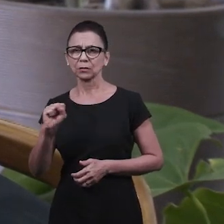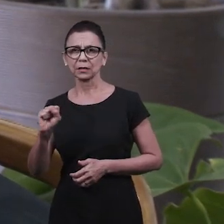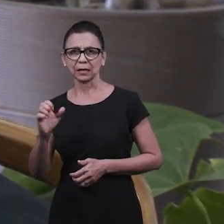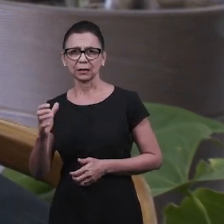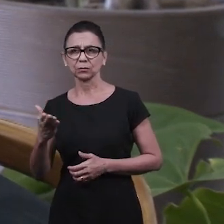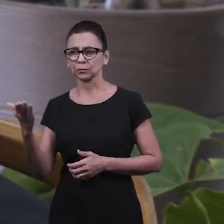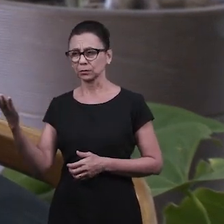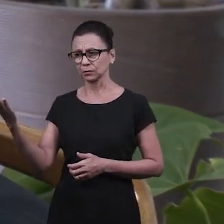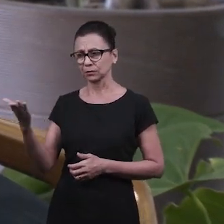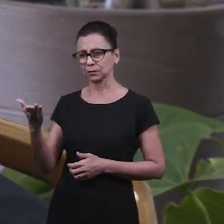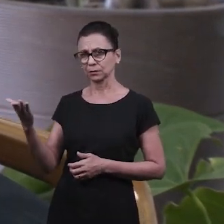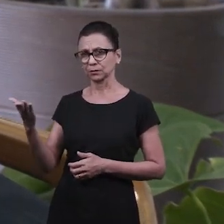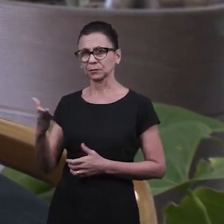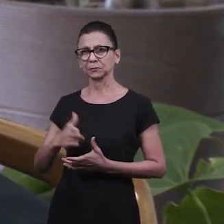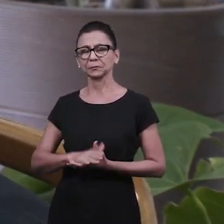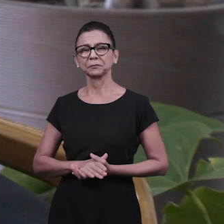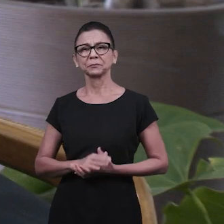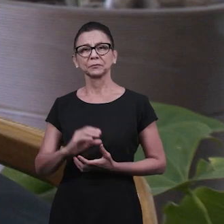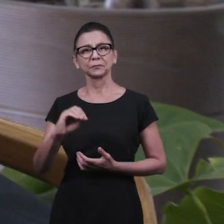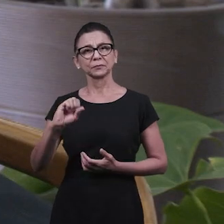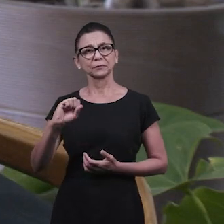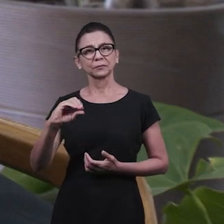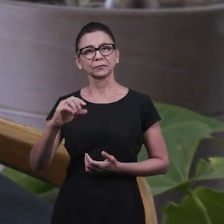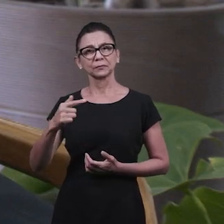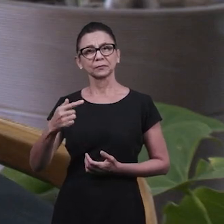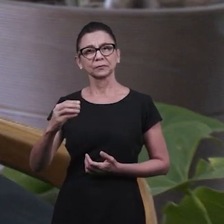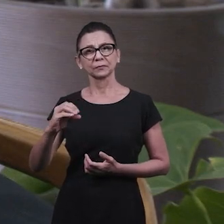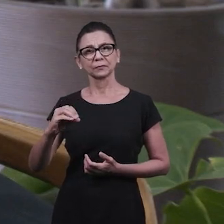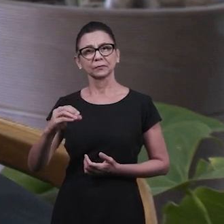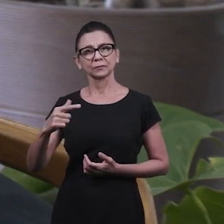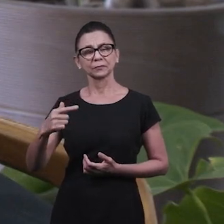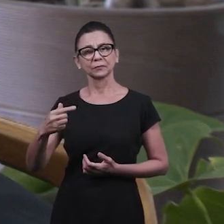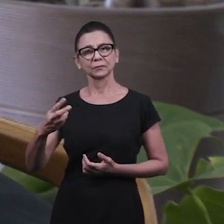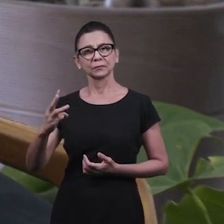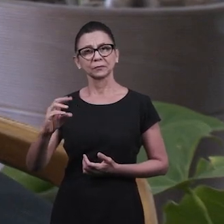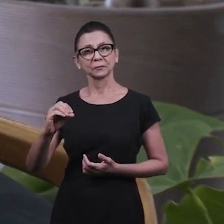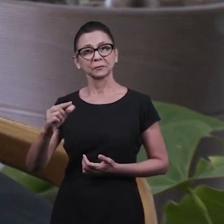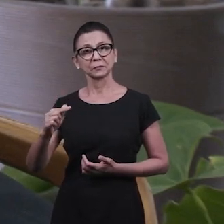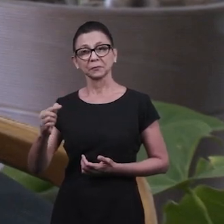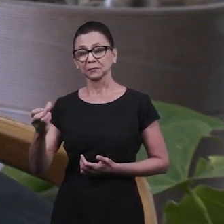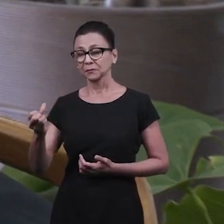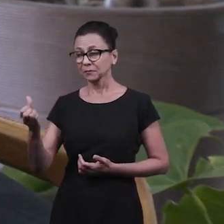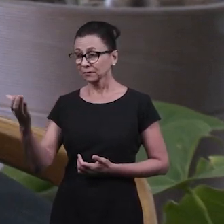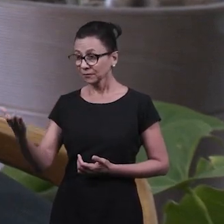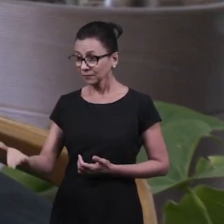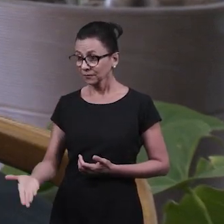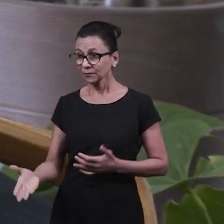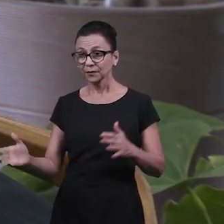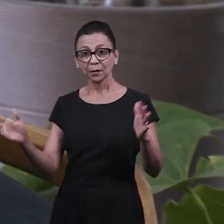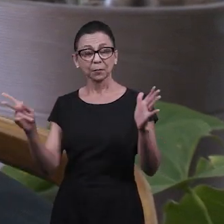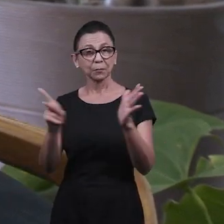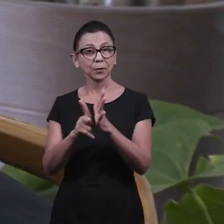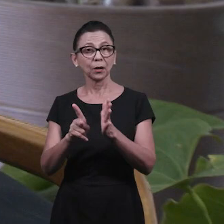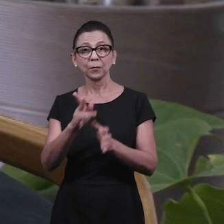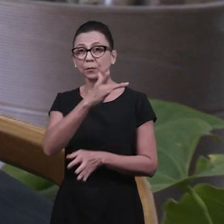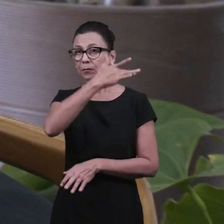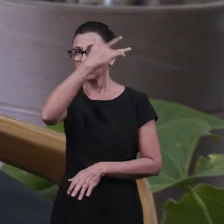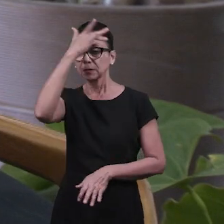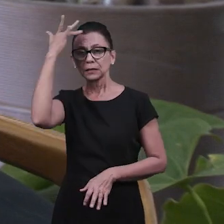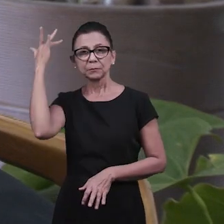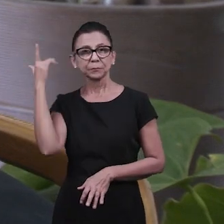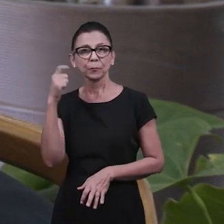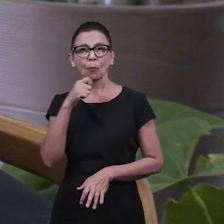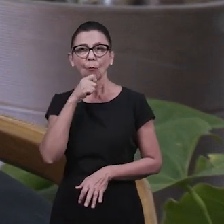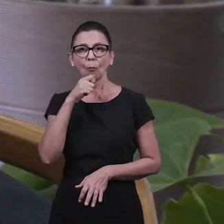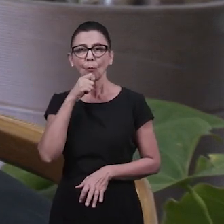ou de la nuit vers ce numéro 0800 7073 076. C'est un